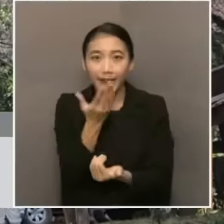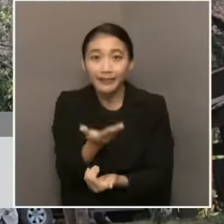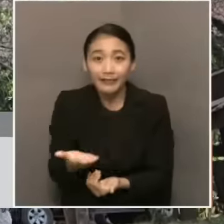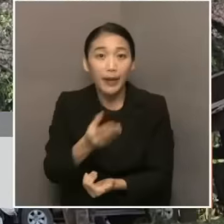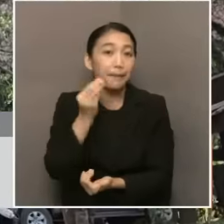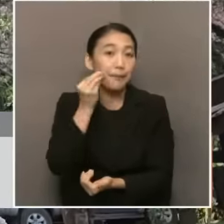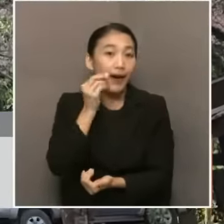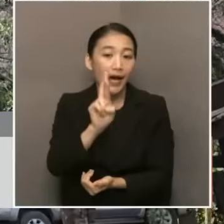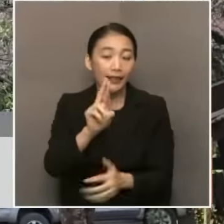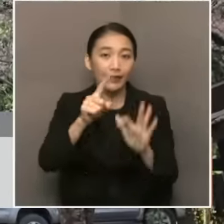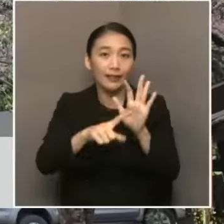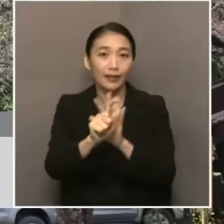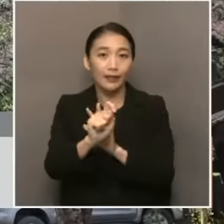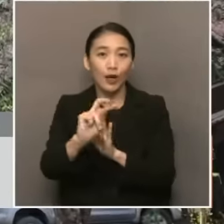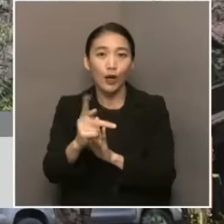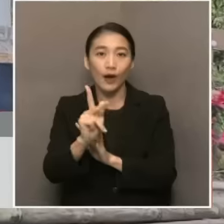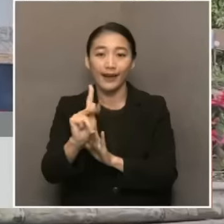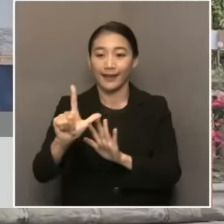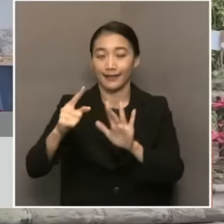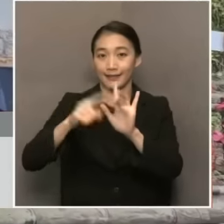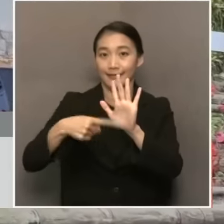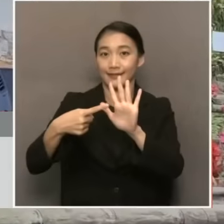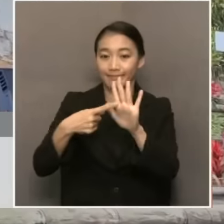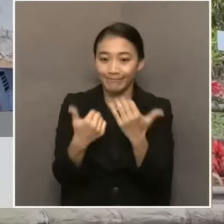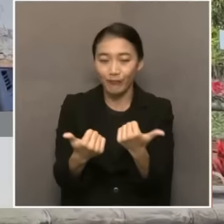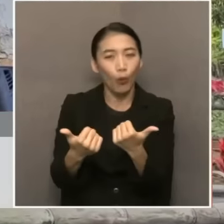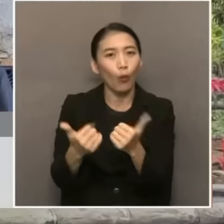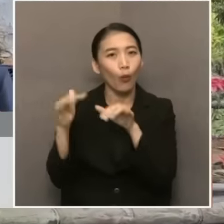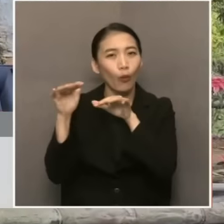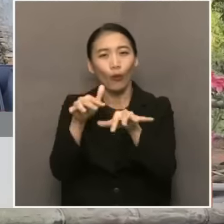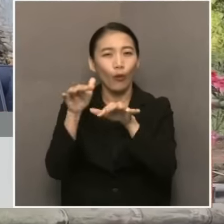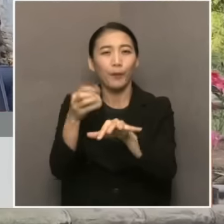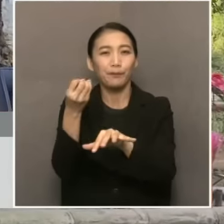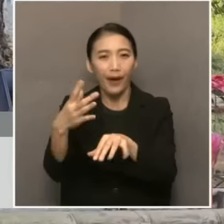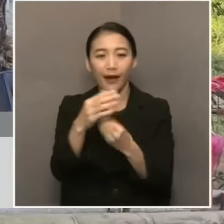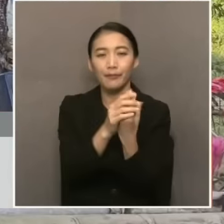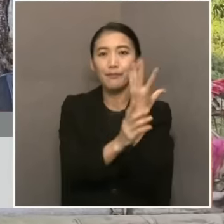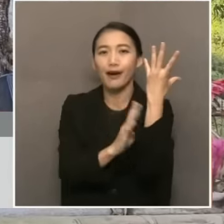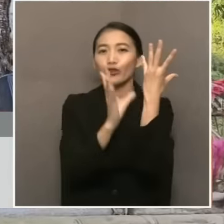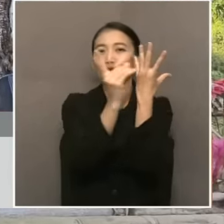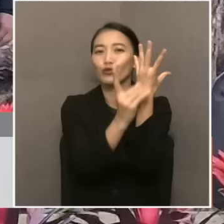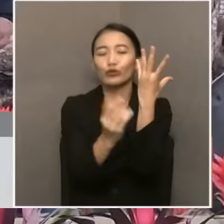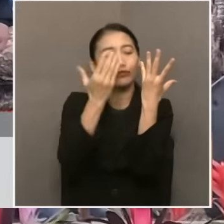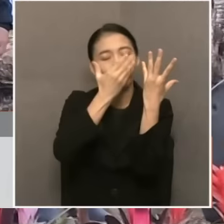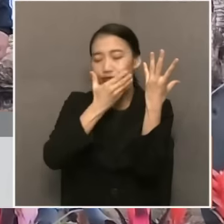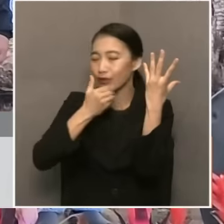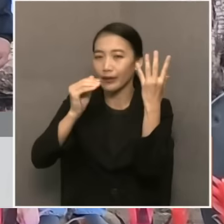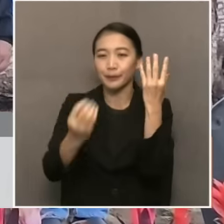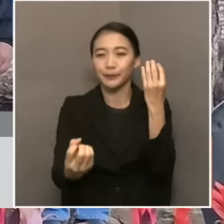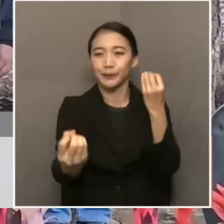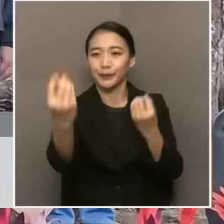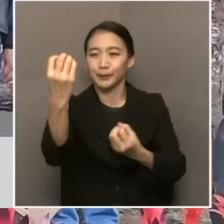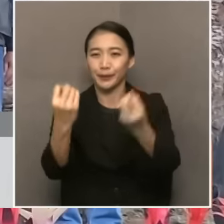ในช่วงนี้ถือว่าคึกคักเป็นพิเศษค่ะความสวยงามของดอกนางพญาเสือโคร่งที่กำลังออกดอกสีชมพูเบ่งบานไปทั่วหมู่บ้